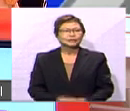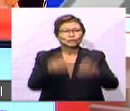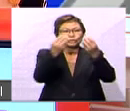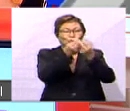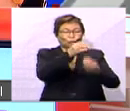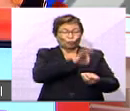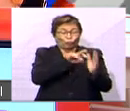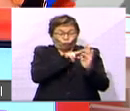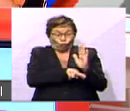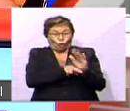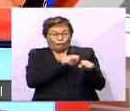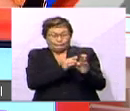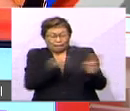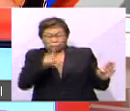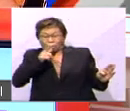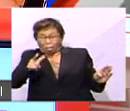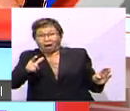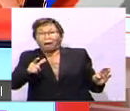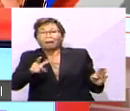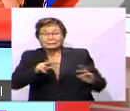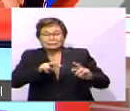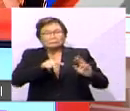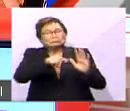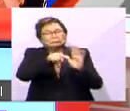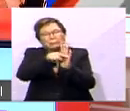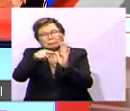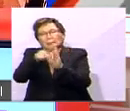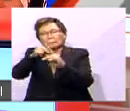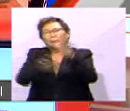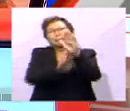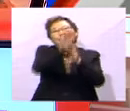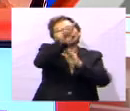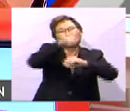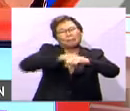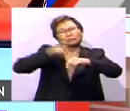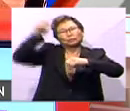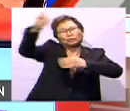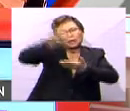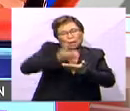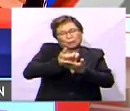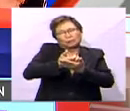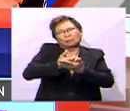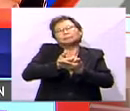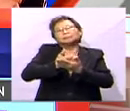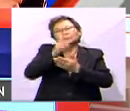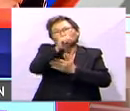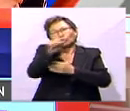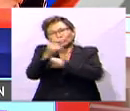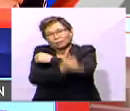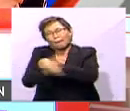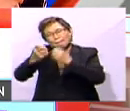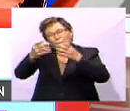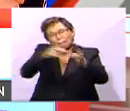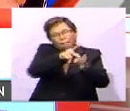Dan faedah yang rendah untuk tempoh yang lama akan memberi kesan negatif kepada pertumbuhan jangka panjang ekonomi sesebuah negara. Justru